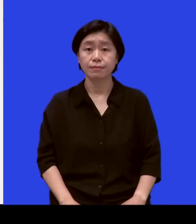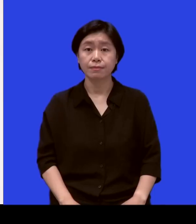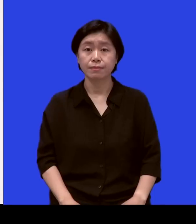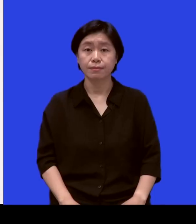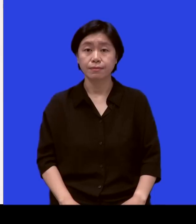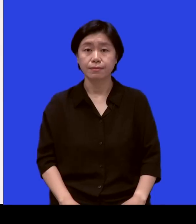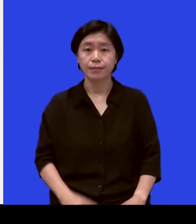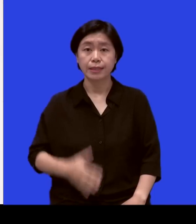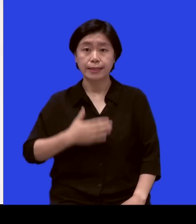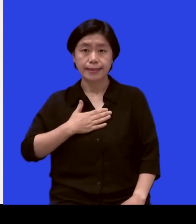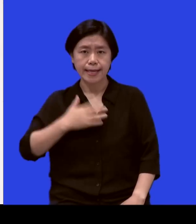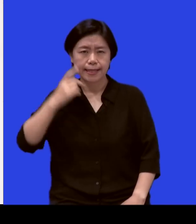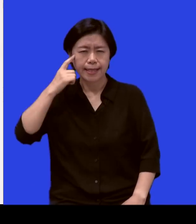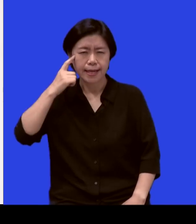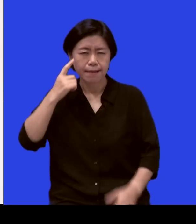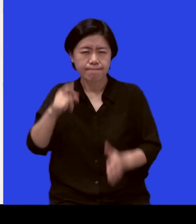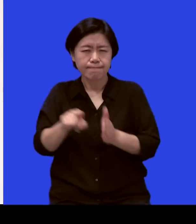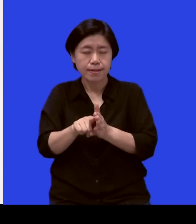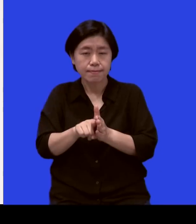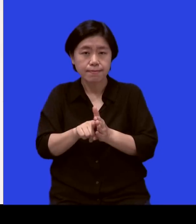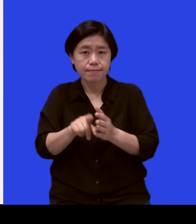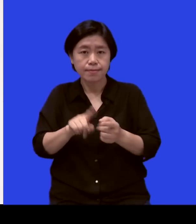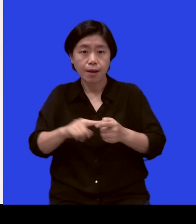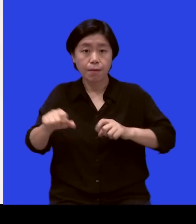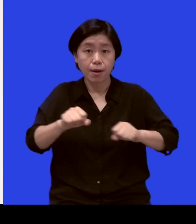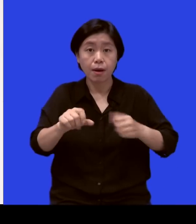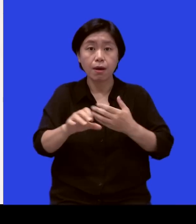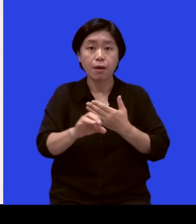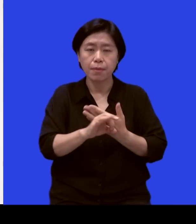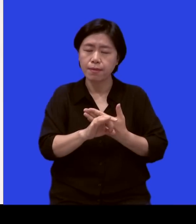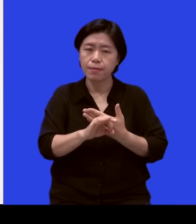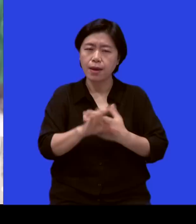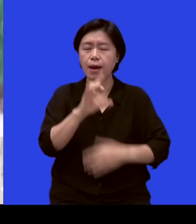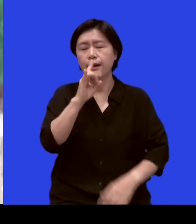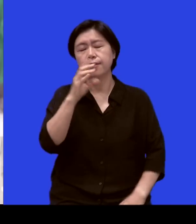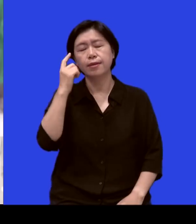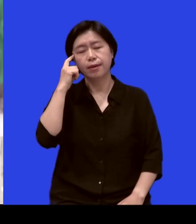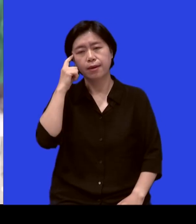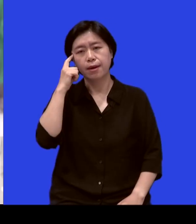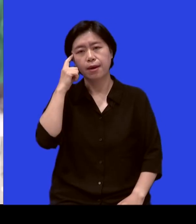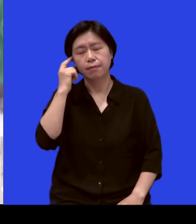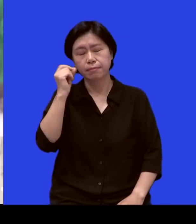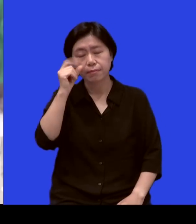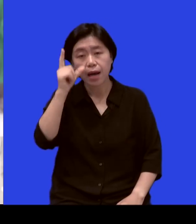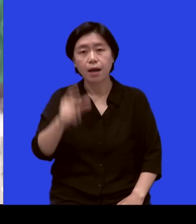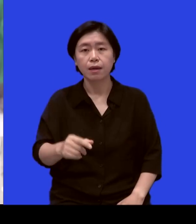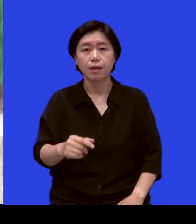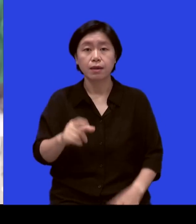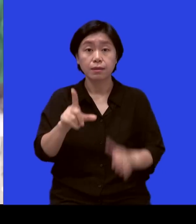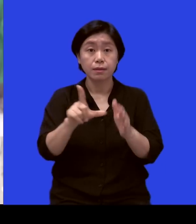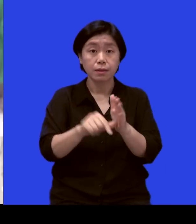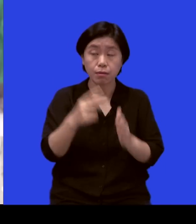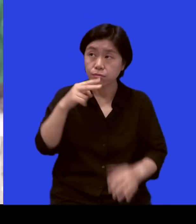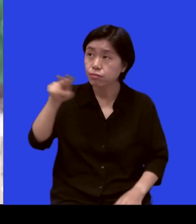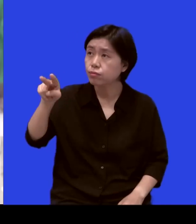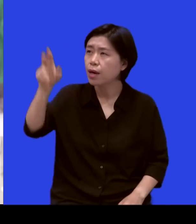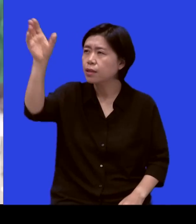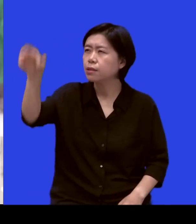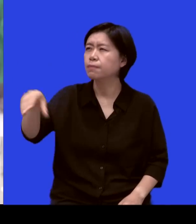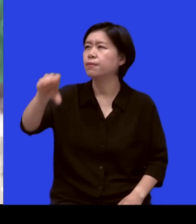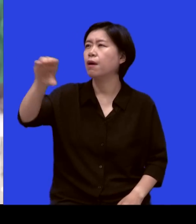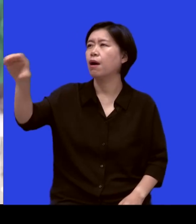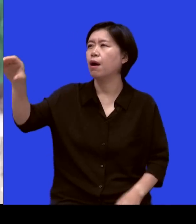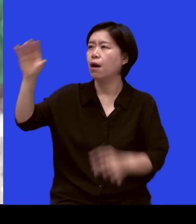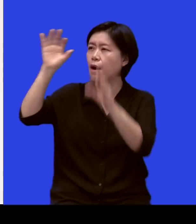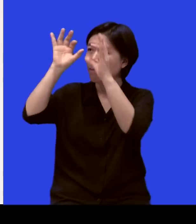어떤 나의 신용으로 되는 게 아니구나. 그러면서 십자가가 다시 보이더라고요. 저 사랑이다. 네. 예수의 사랑.